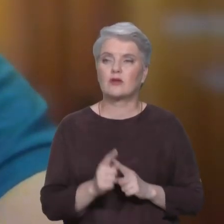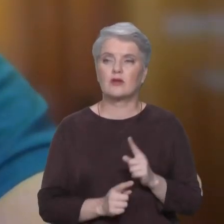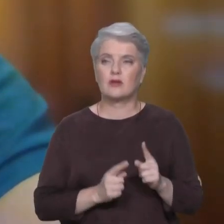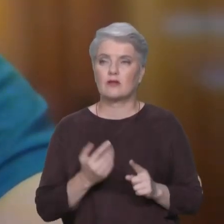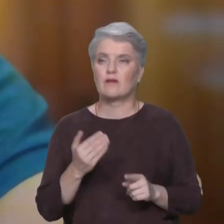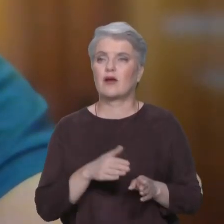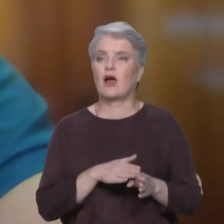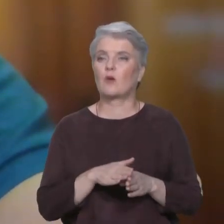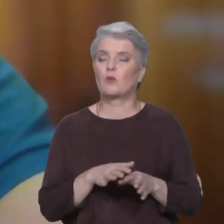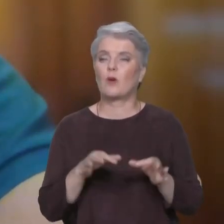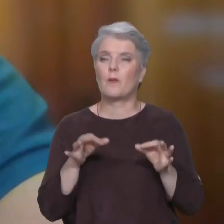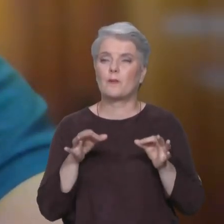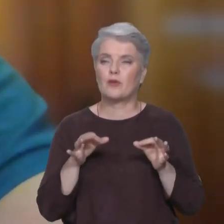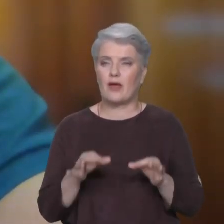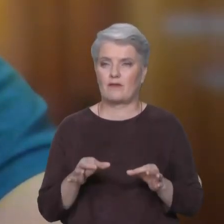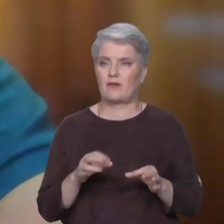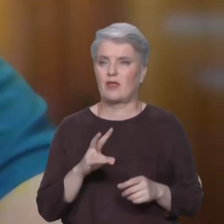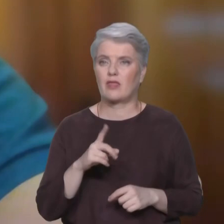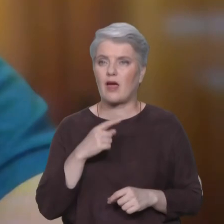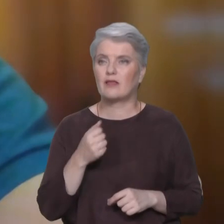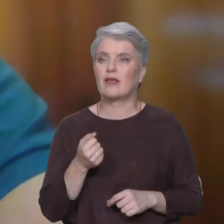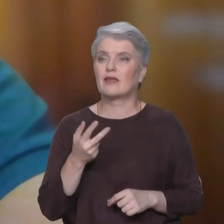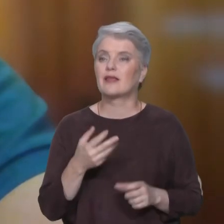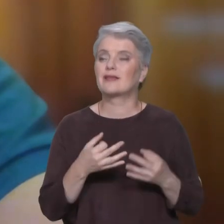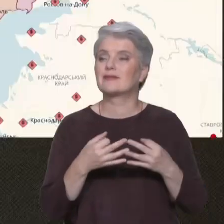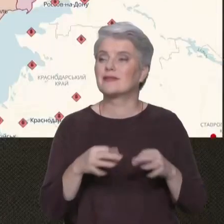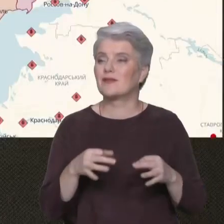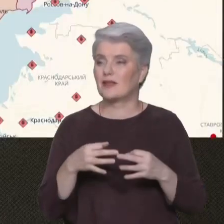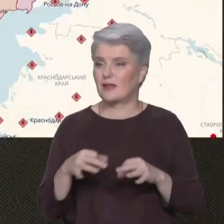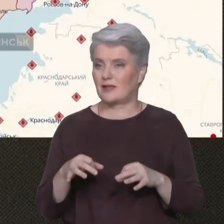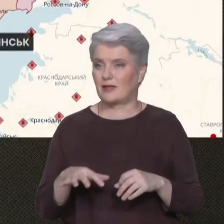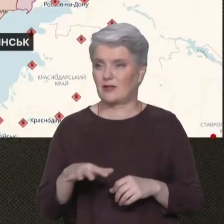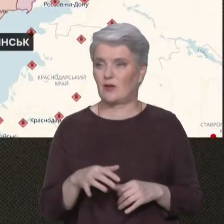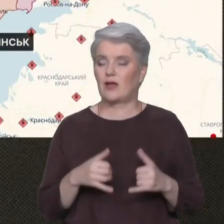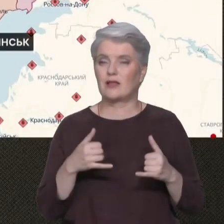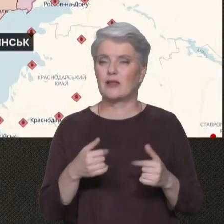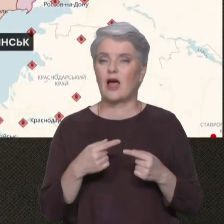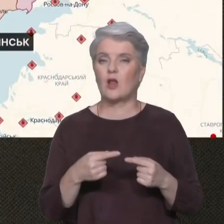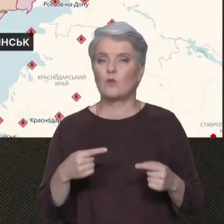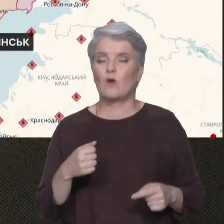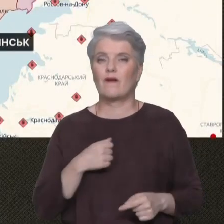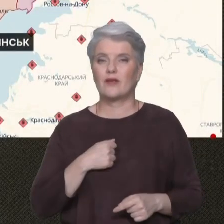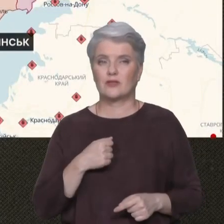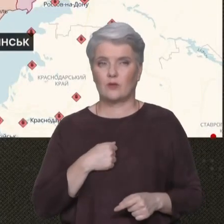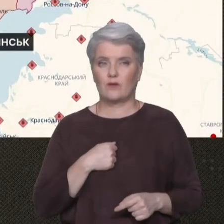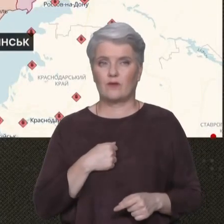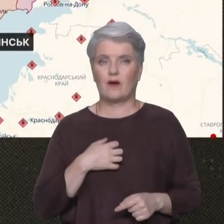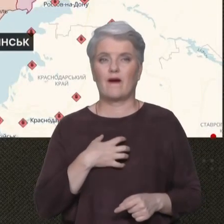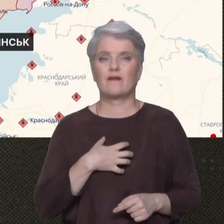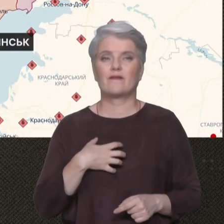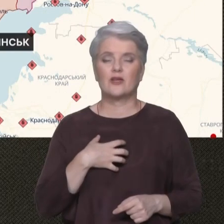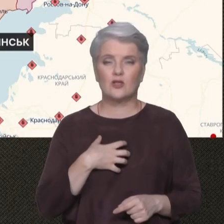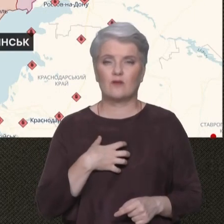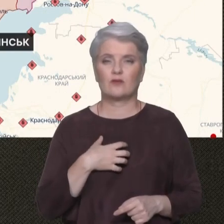праві, мова не йде про кількість звільненої території, а для любого військового визначним показником активності і